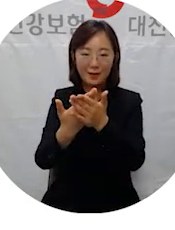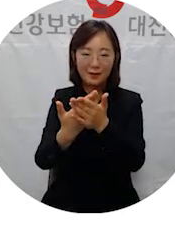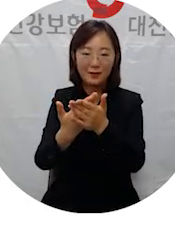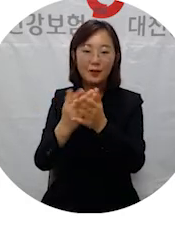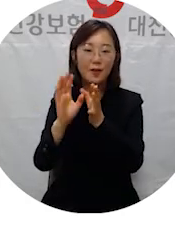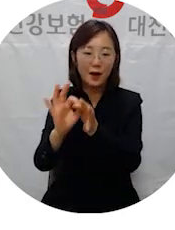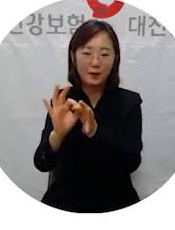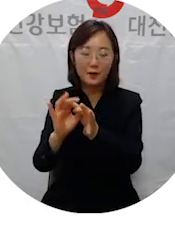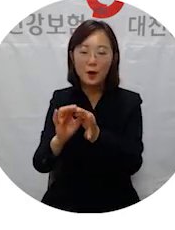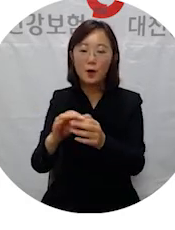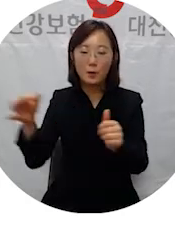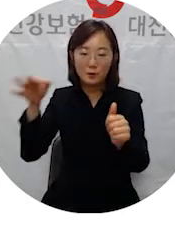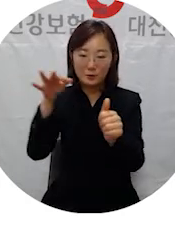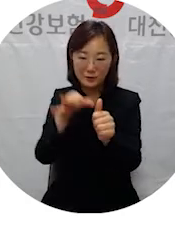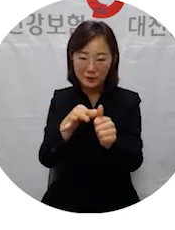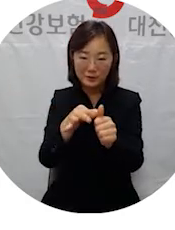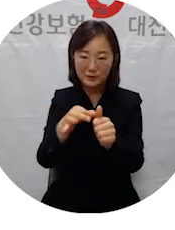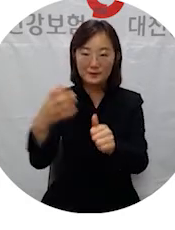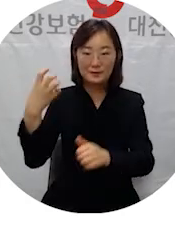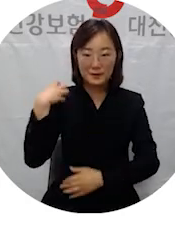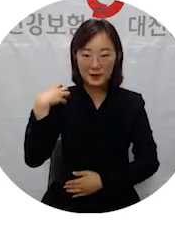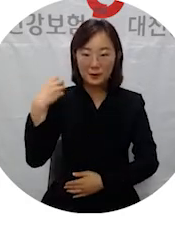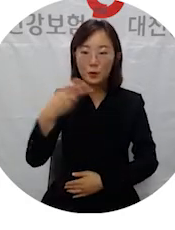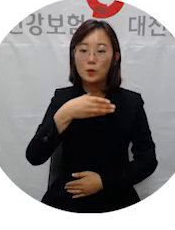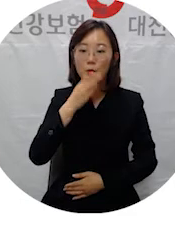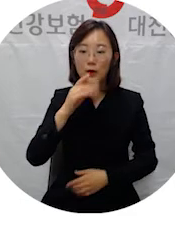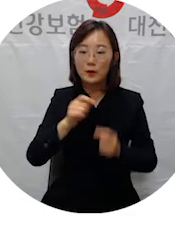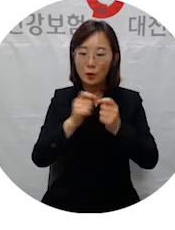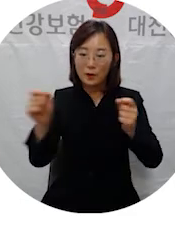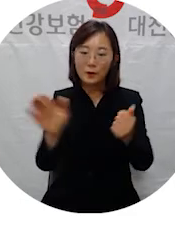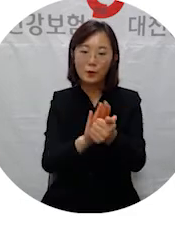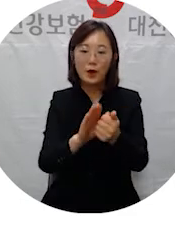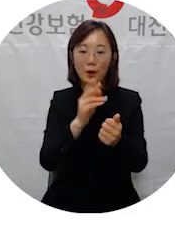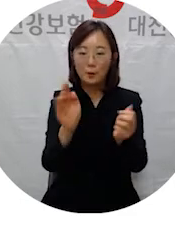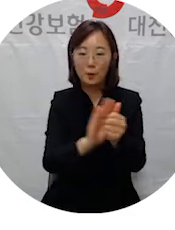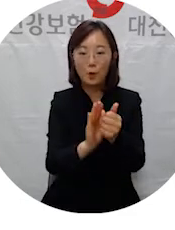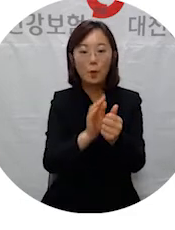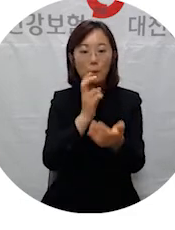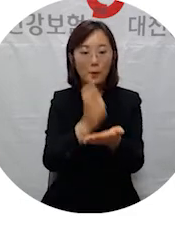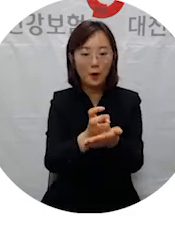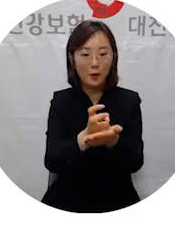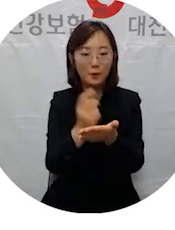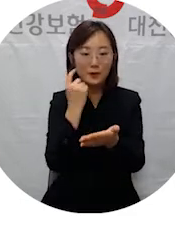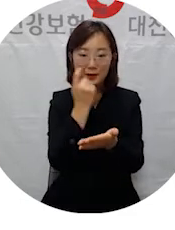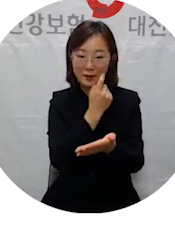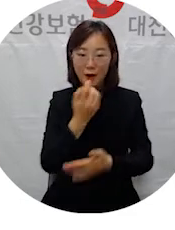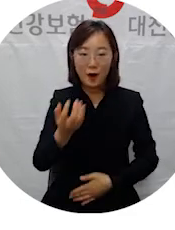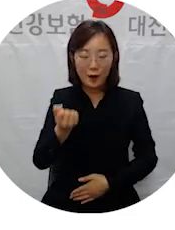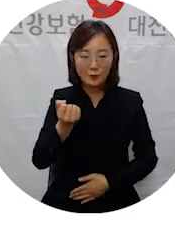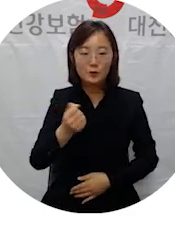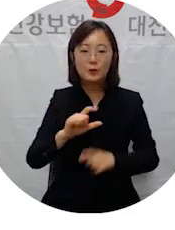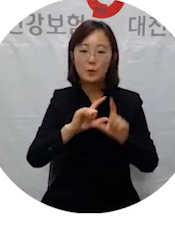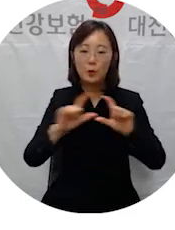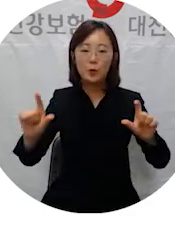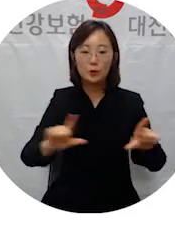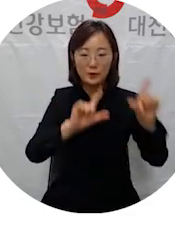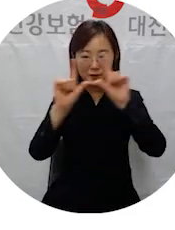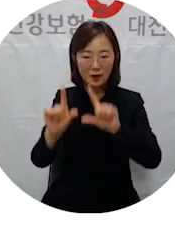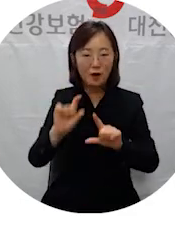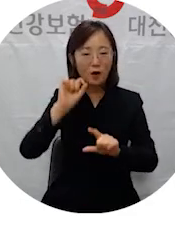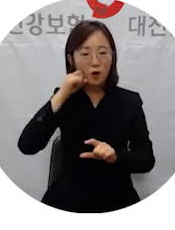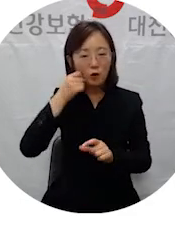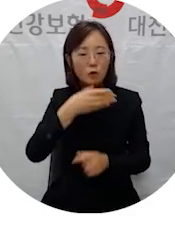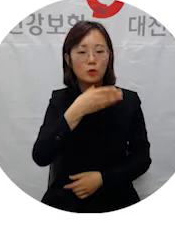실시하고 있으며 노인 장기요양보험법을 근거로 하여 일상생활이 어려운 노인 등에게 신체